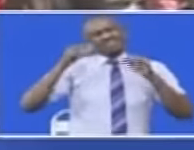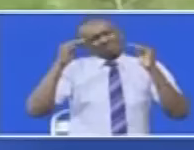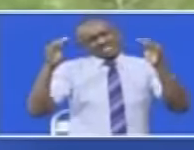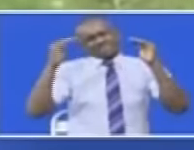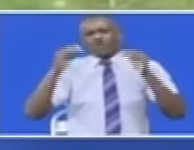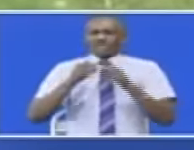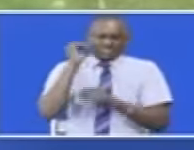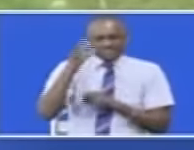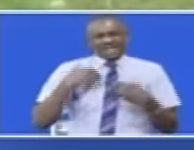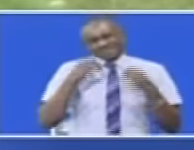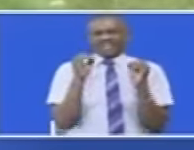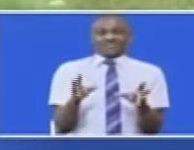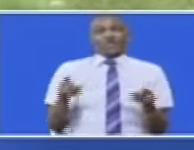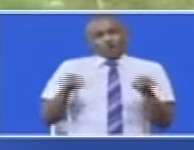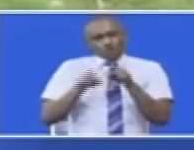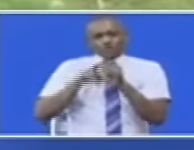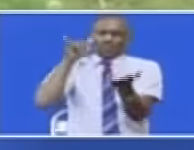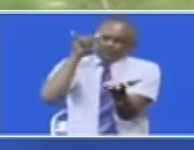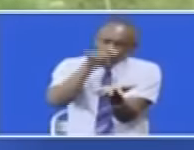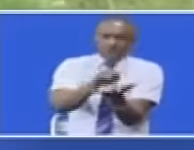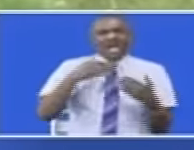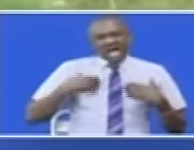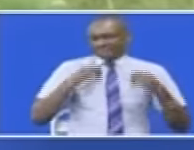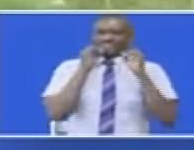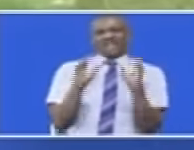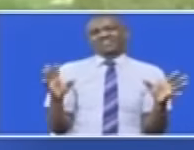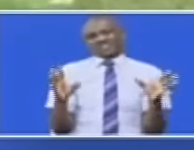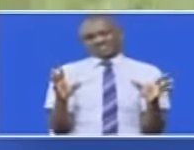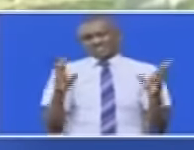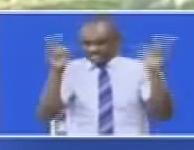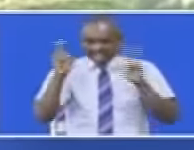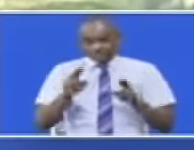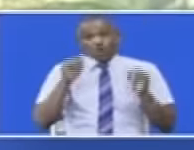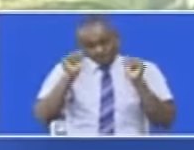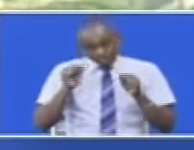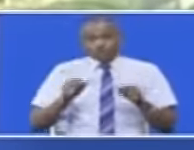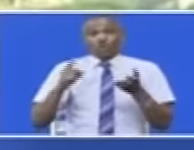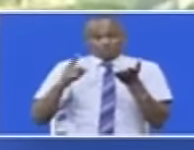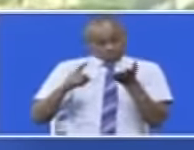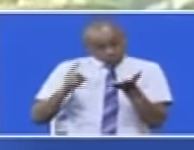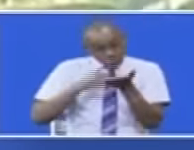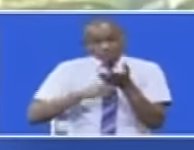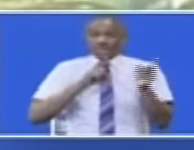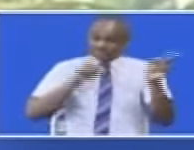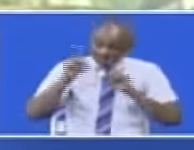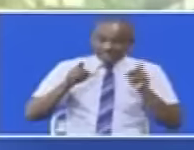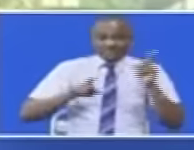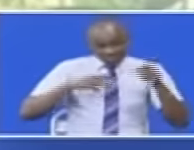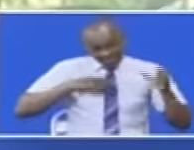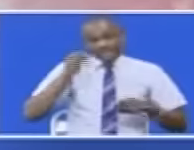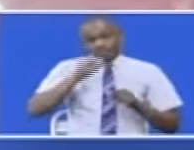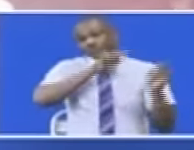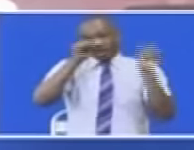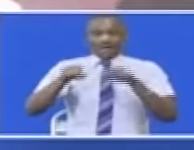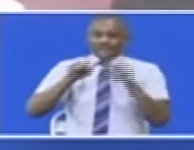wastani pamoja na kiwanja cha ndege kinachovifikia viwango vya kimataifa ili kuwavutia watalii pamoja na wageni kutoka maeneo ya